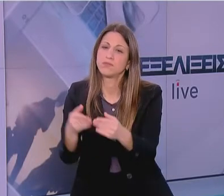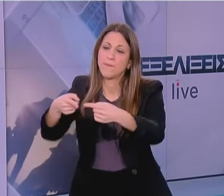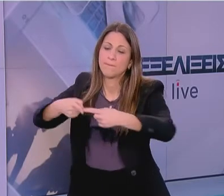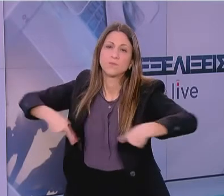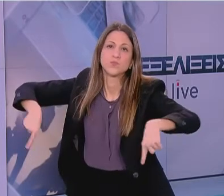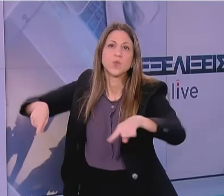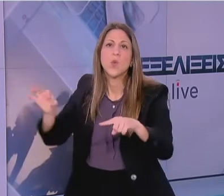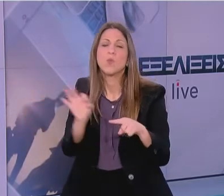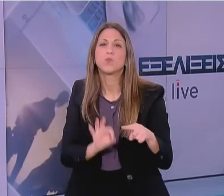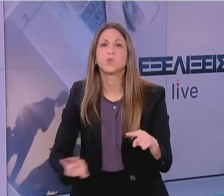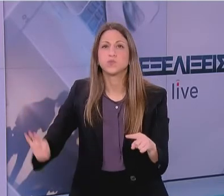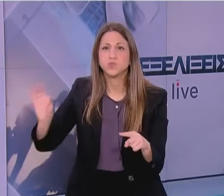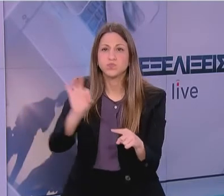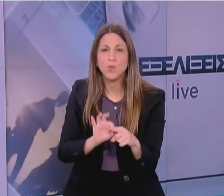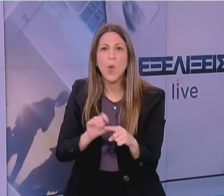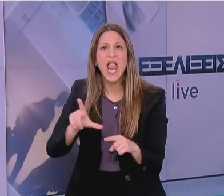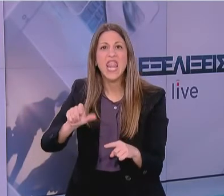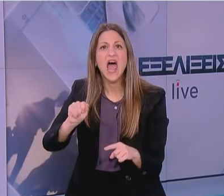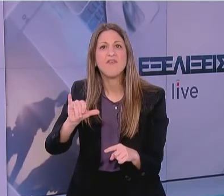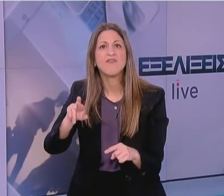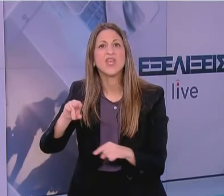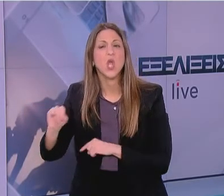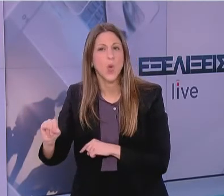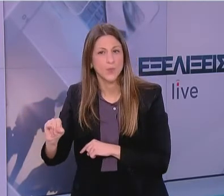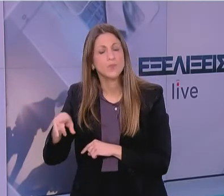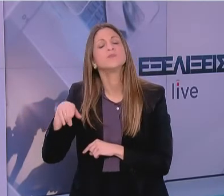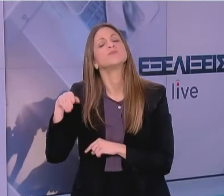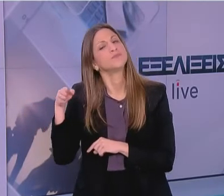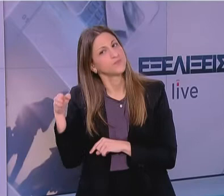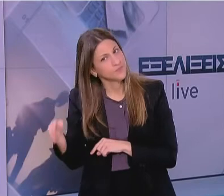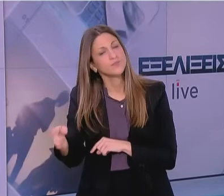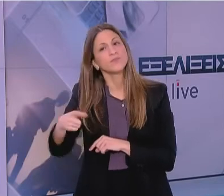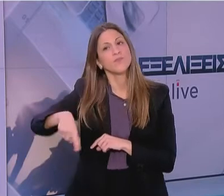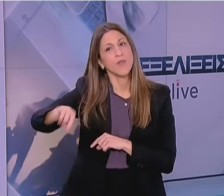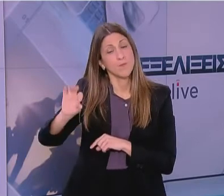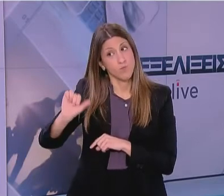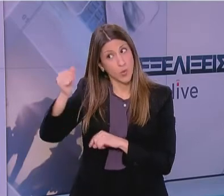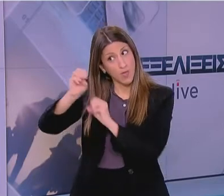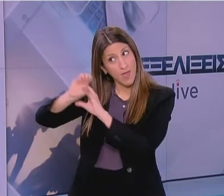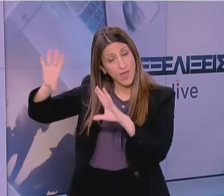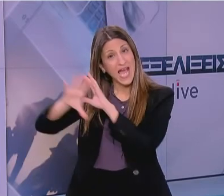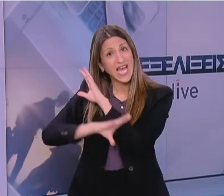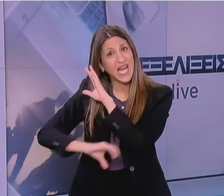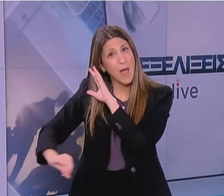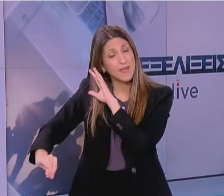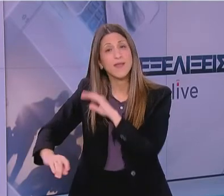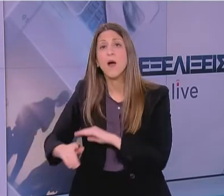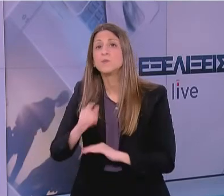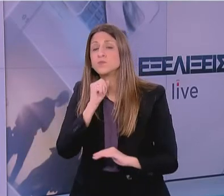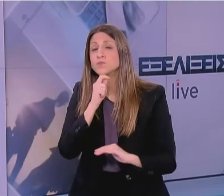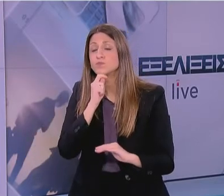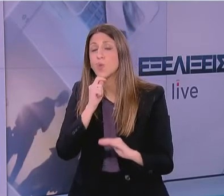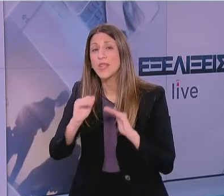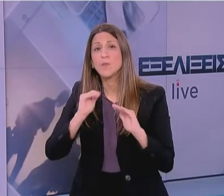Μαρίνα Olympic Marine του Λαβρίου. Για την κίνηση αυτή ενημερώθηκε η Γενική Γραμματεία Πολιτικής Προστασίας αλλά και ο